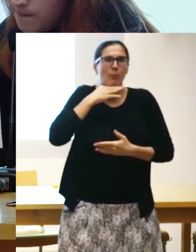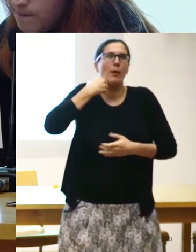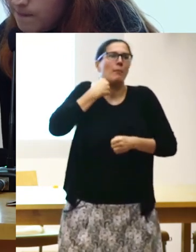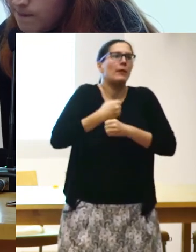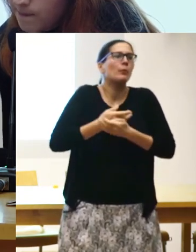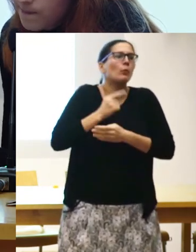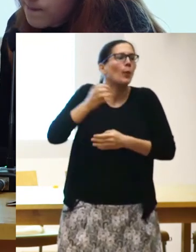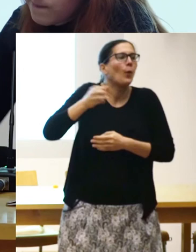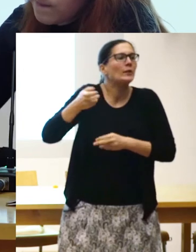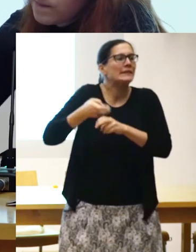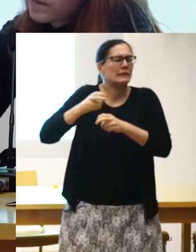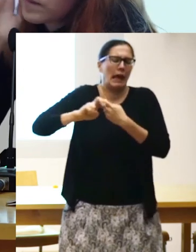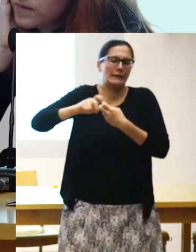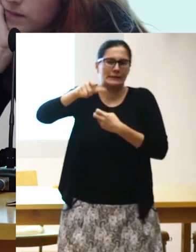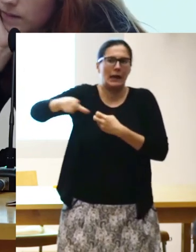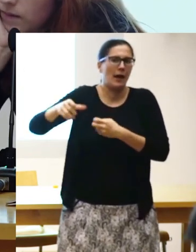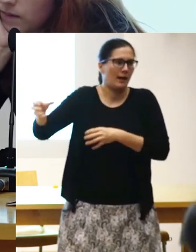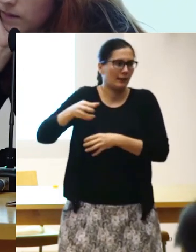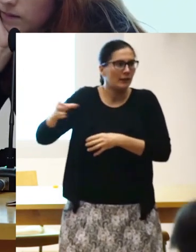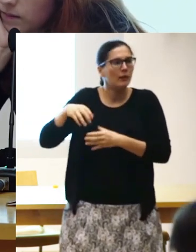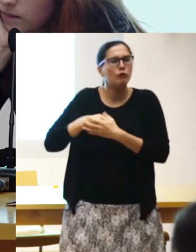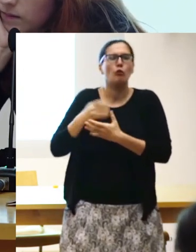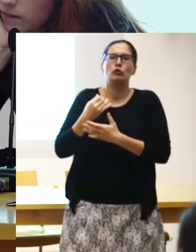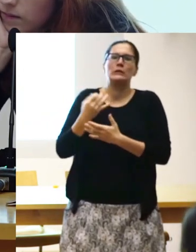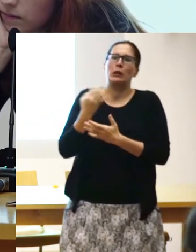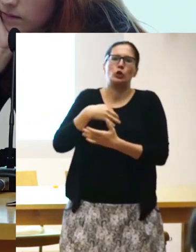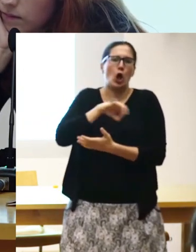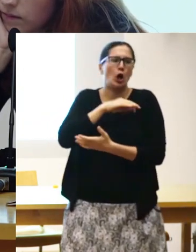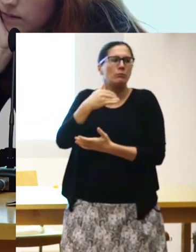byly ohodnocení, když ne finančně, tak aspoň